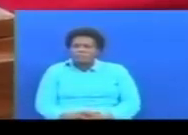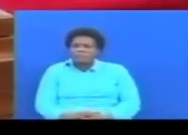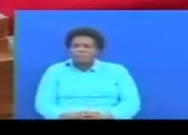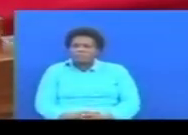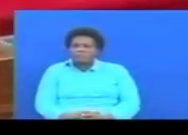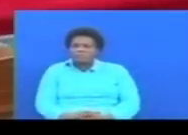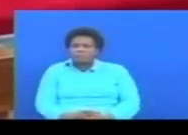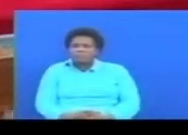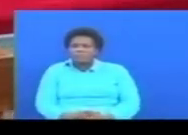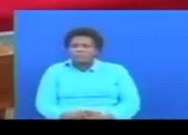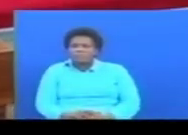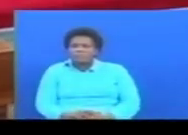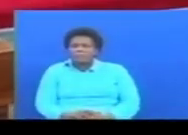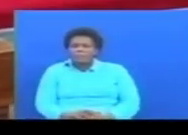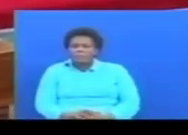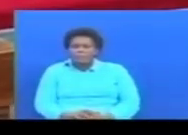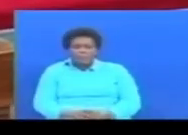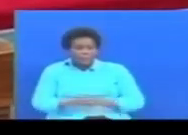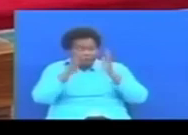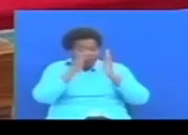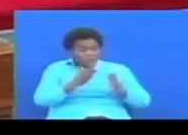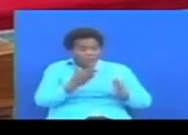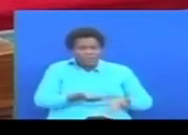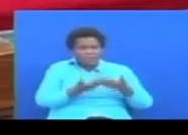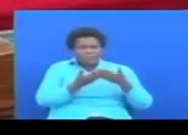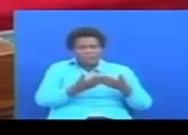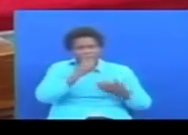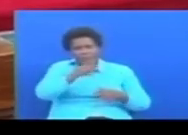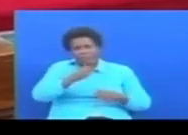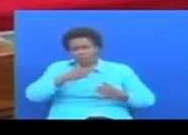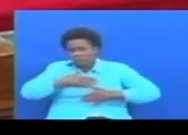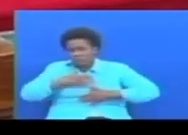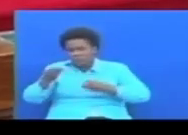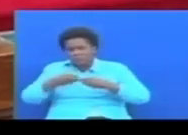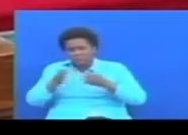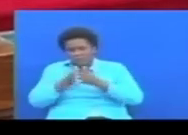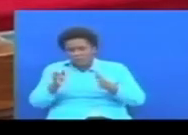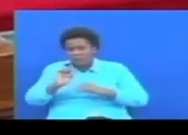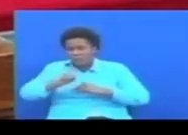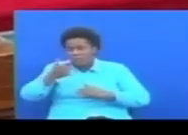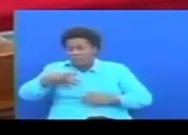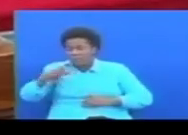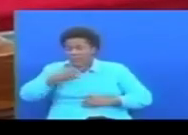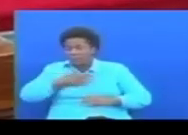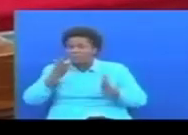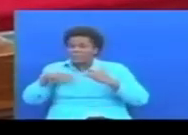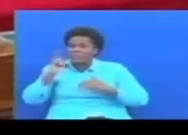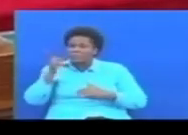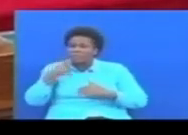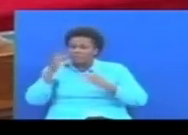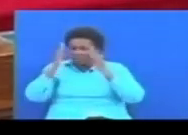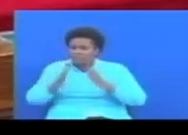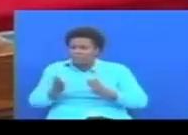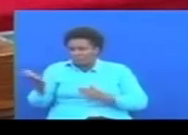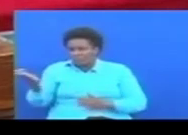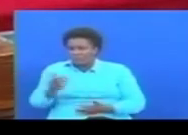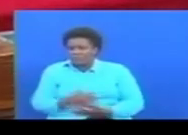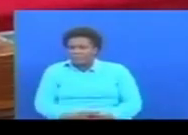Mheshimiwa Naibu Spika, nakushukuru kwa kunipa fursa. Kwa niaba ya Waziri wa Nishati napenda kujibu maswali mawili ya nyongeza ya Mheshimiwa